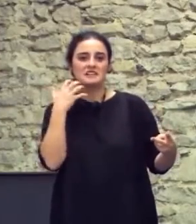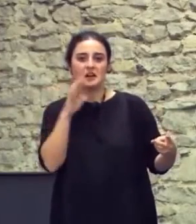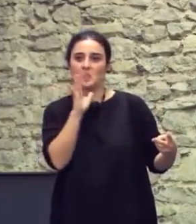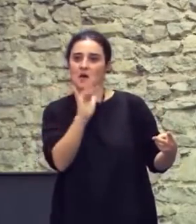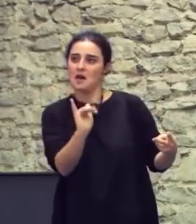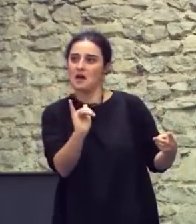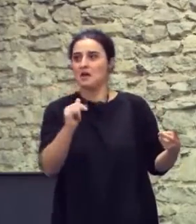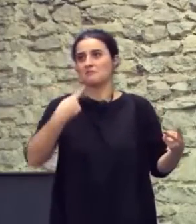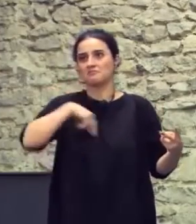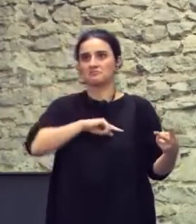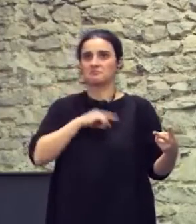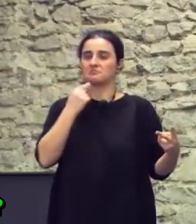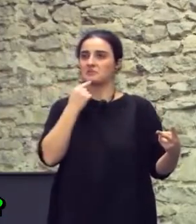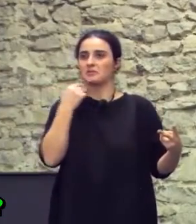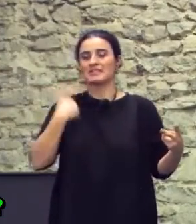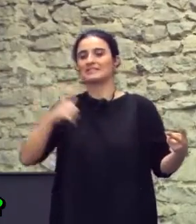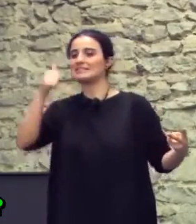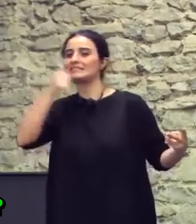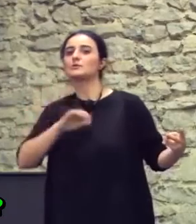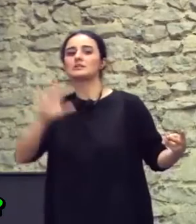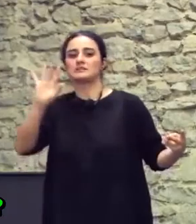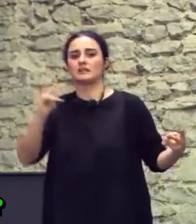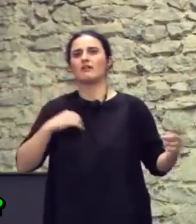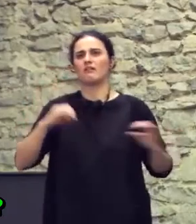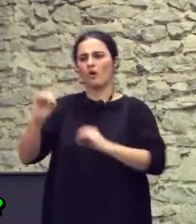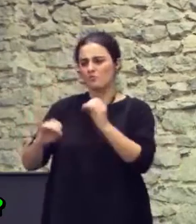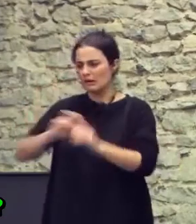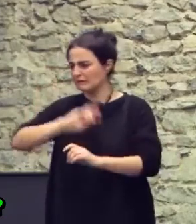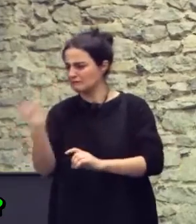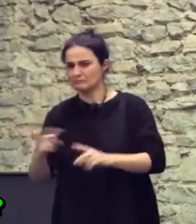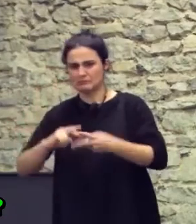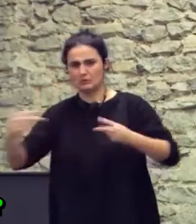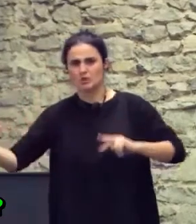hasten gara ja hitz egiten, kromosomarena, la lluvia de hormonas en no seke, baina bueno,